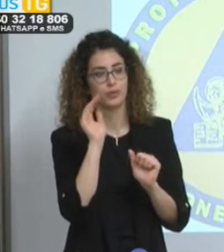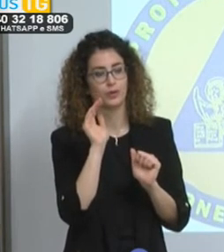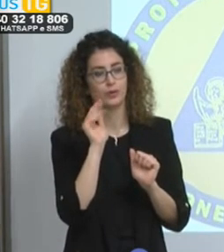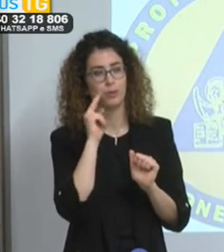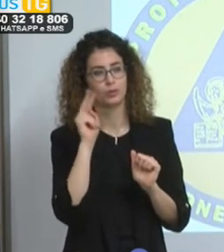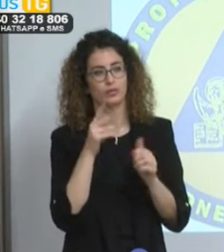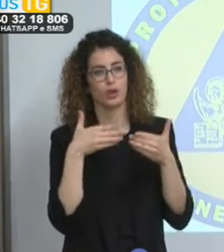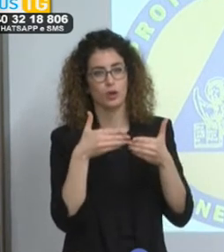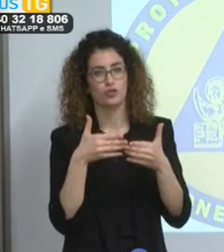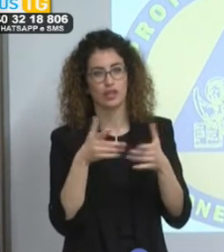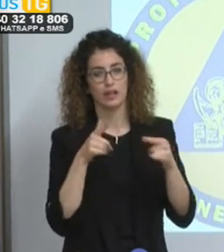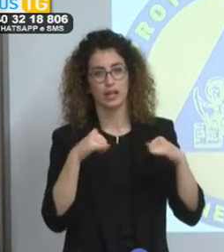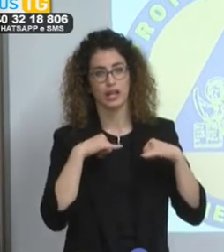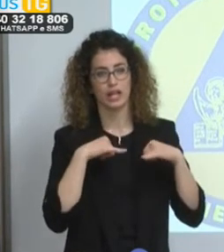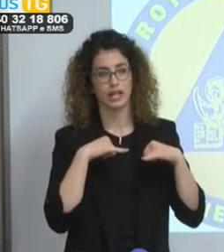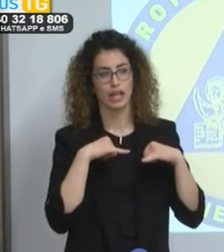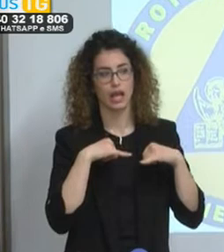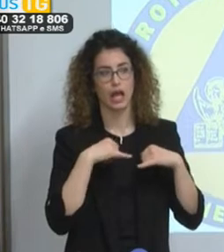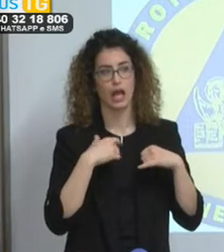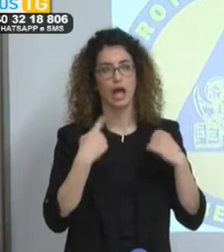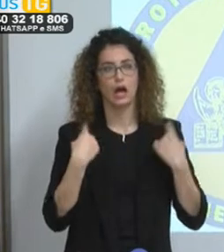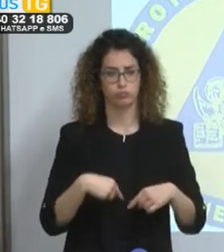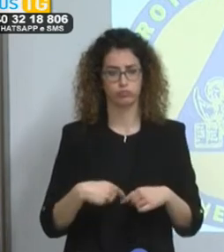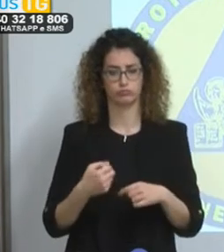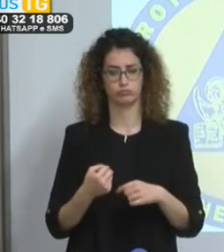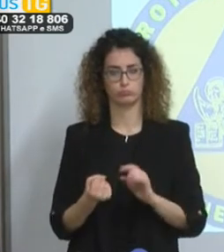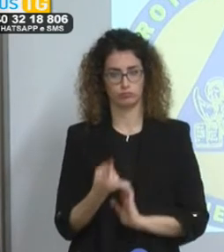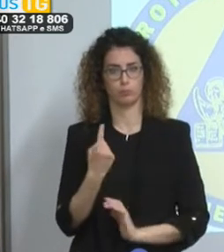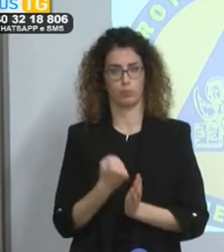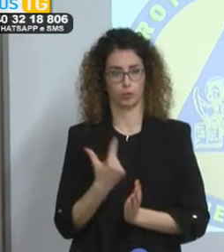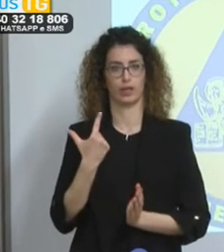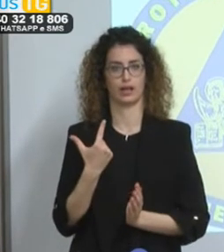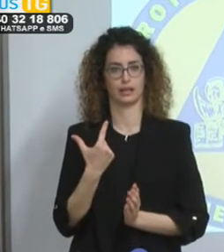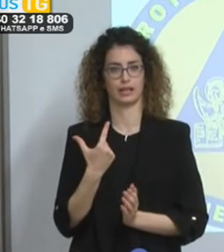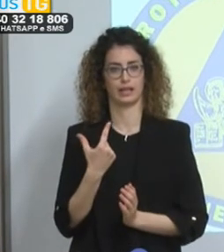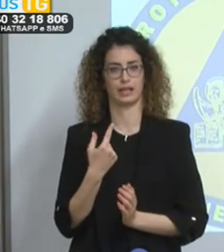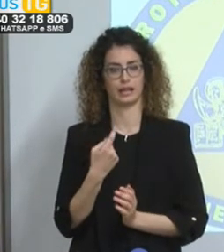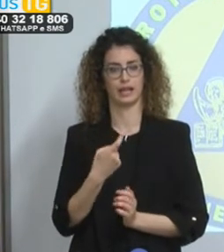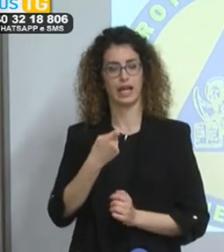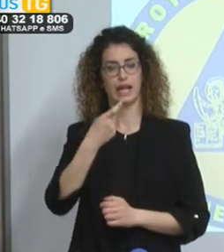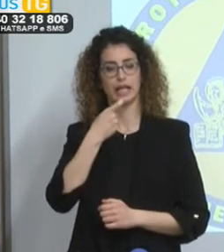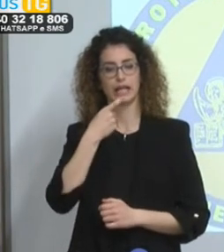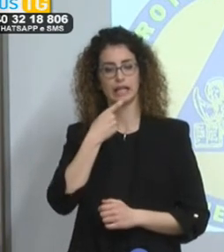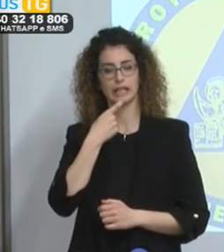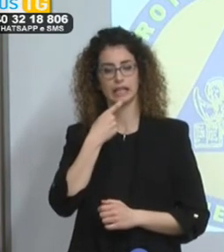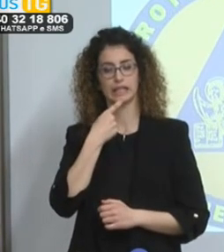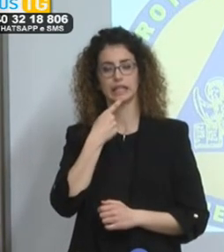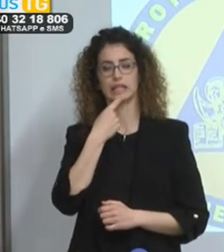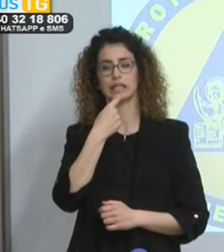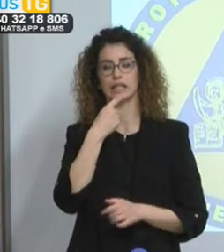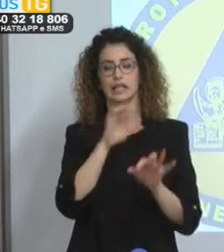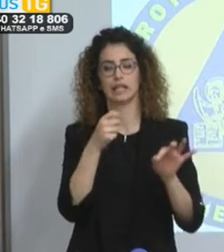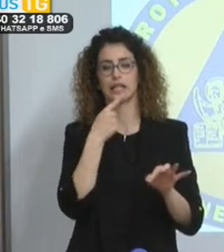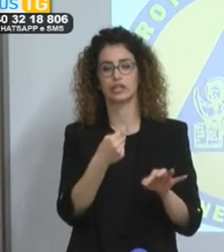o se per adesso più che altro è una cosa... Sentite, questo è un bel segnale, nel senso che chi difende l'idea che comunque la crocieristica non sia da